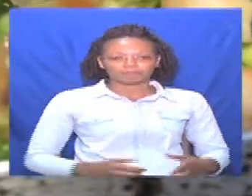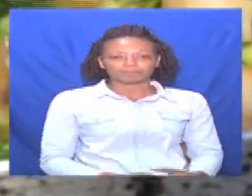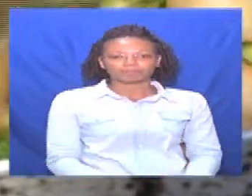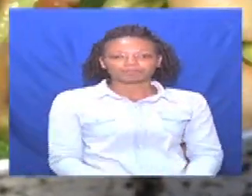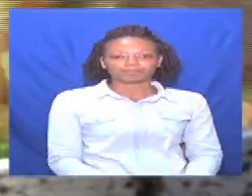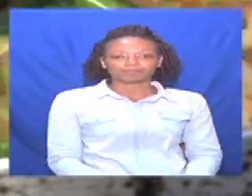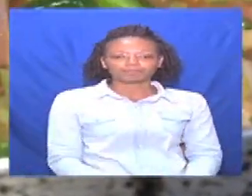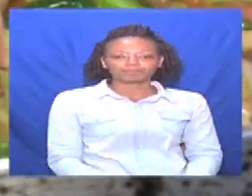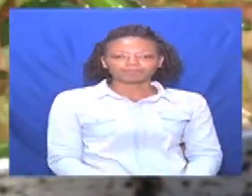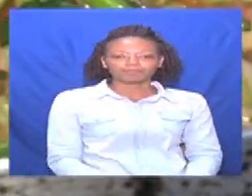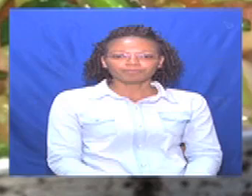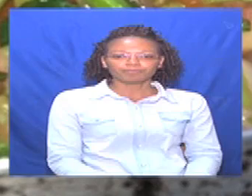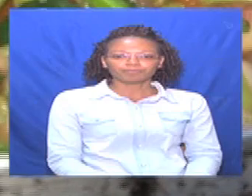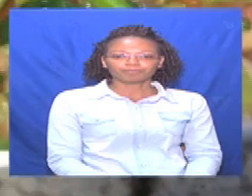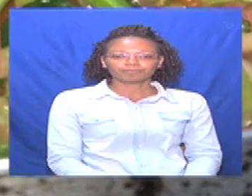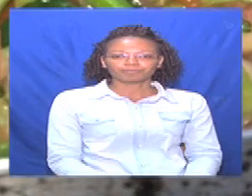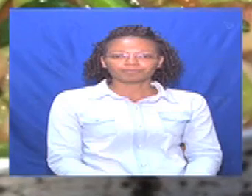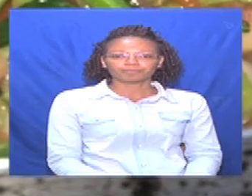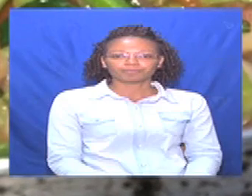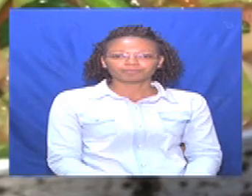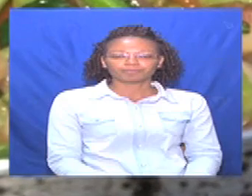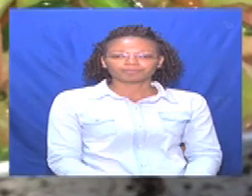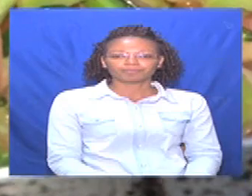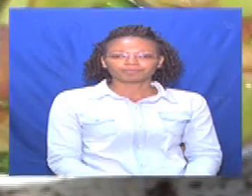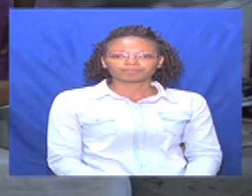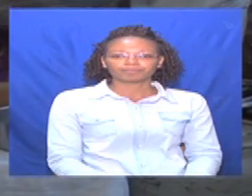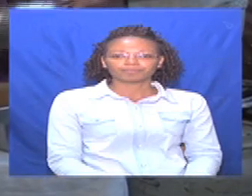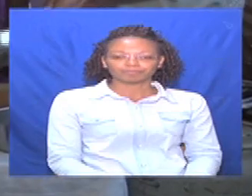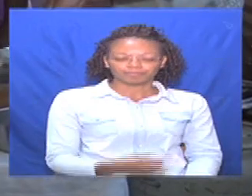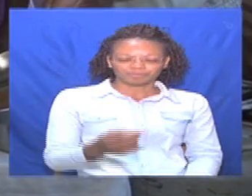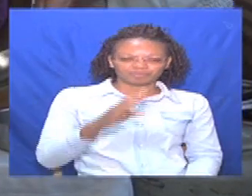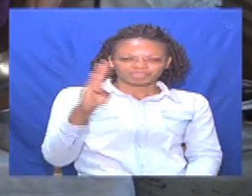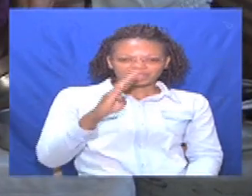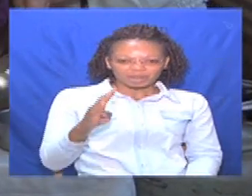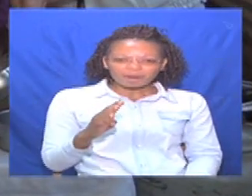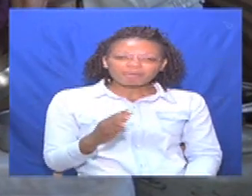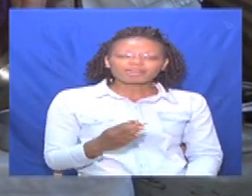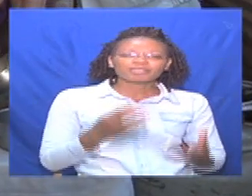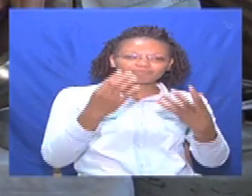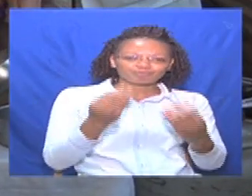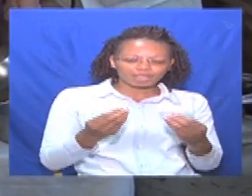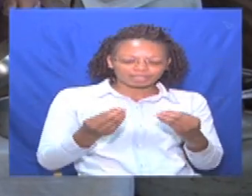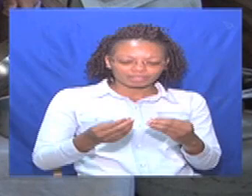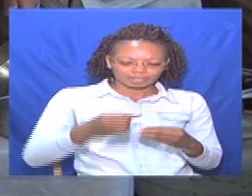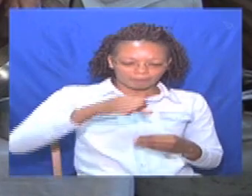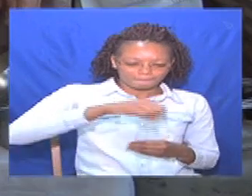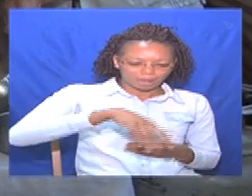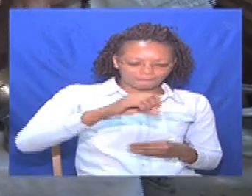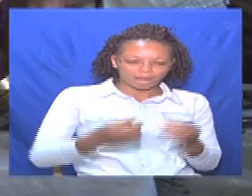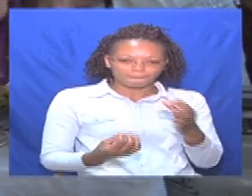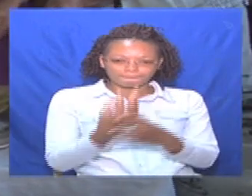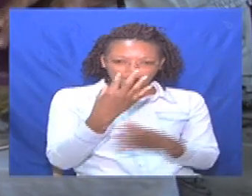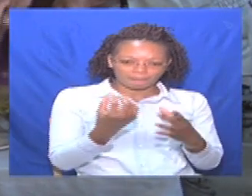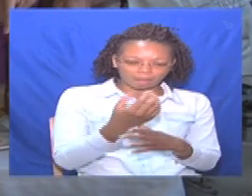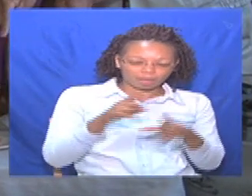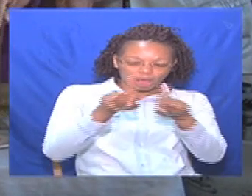wish. Okay, I think now it's ready. Brokoli ni rahisi sana kukuza na soko lake li tayari